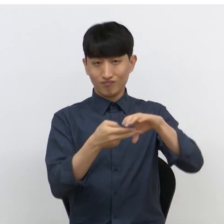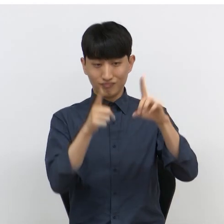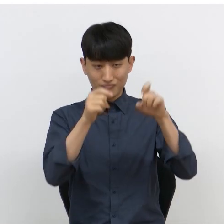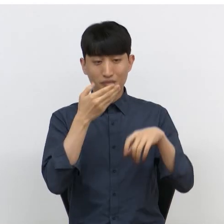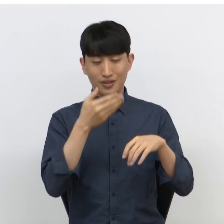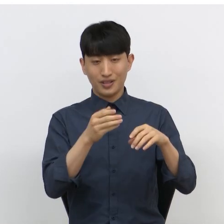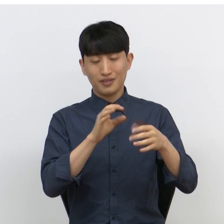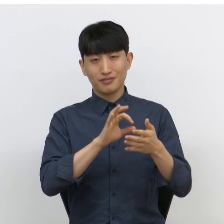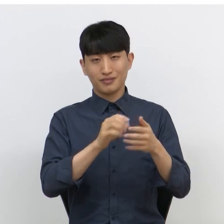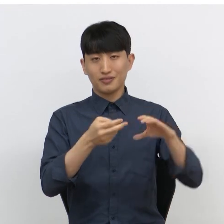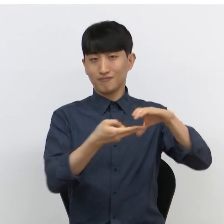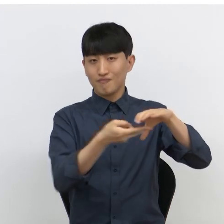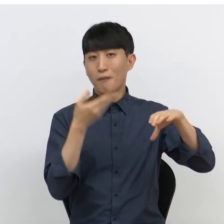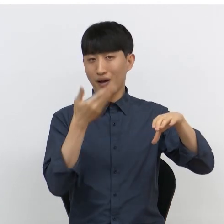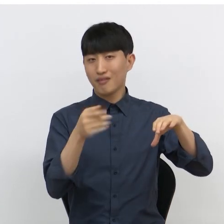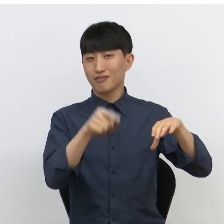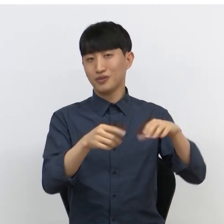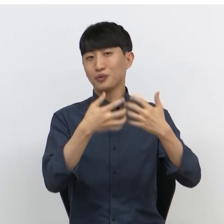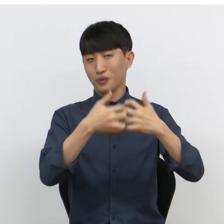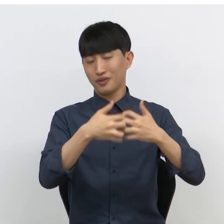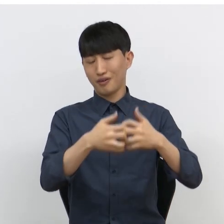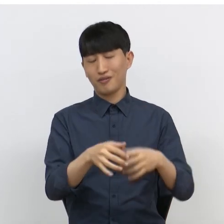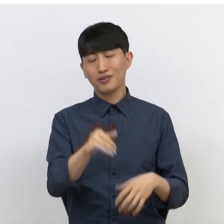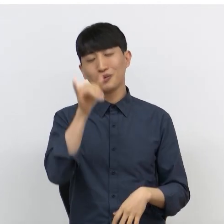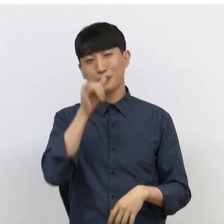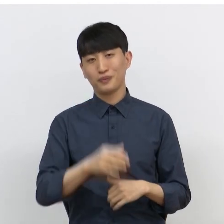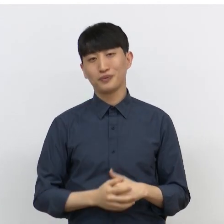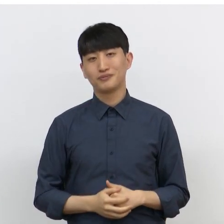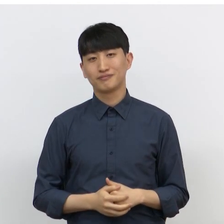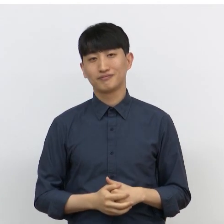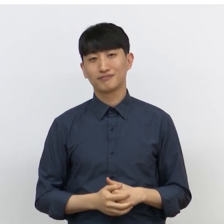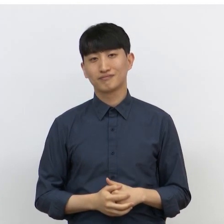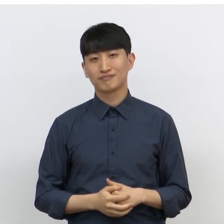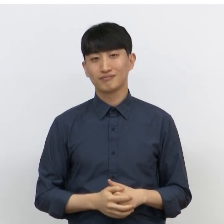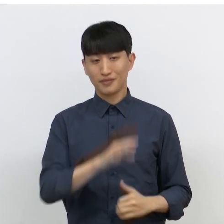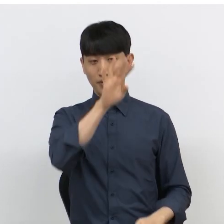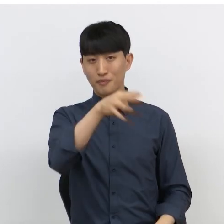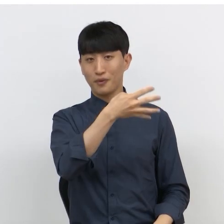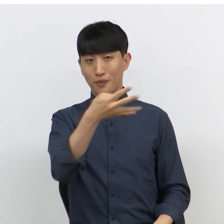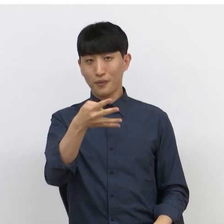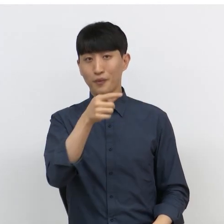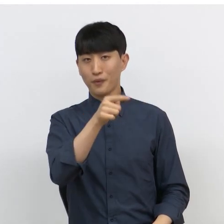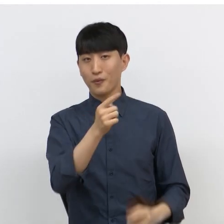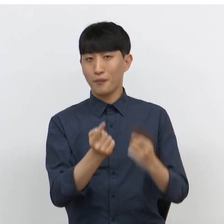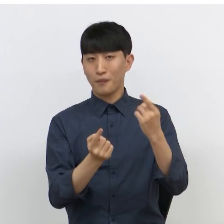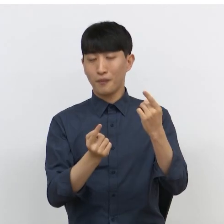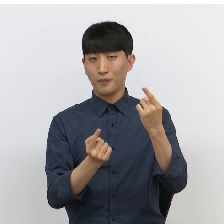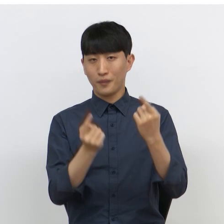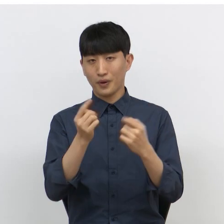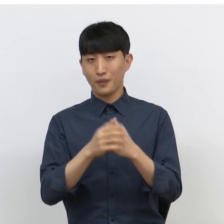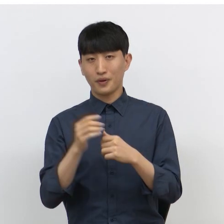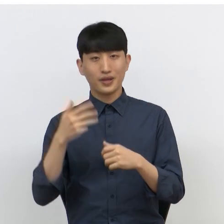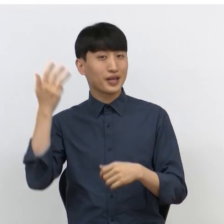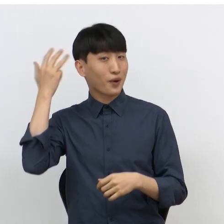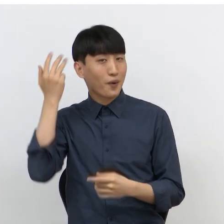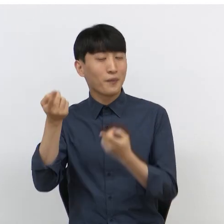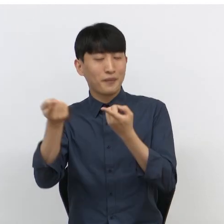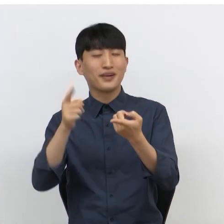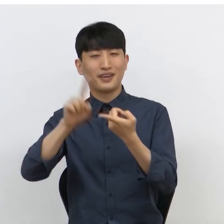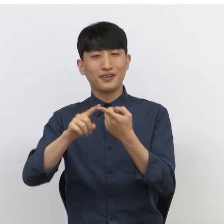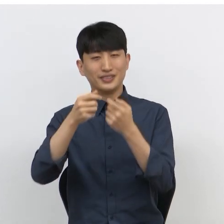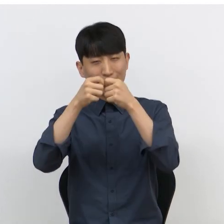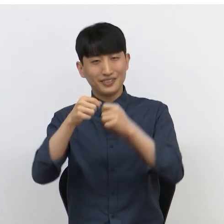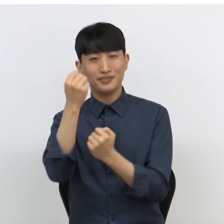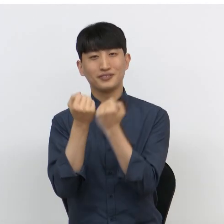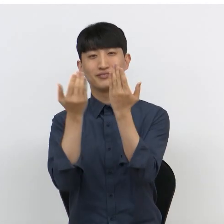발달되어 있습니다. 그래서 제가 지금 이와 같은 부분들 말고 저는 이제 인공화학 매핑 쪽으로 설명을 좀 드릴